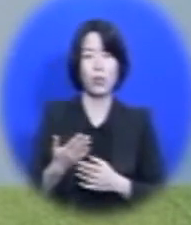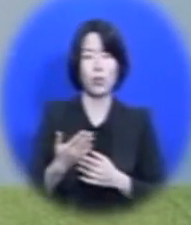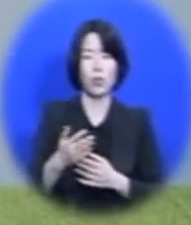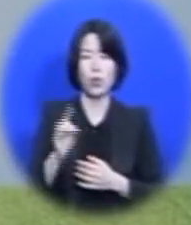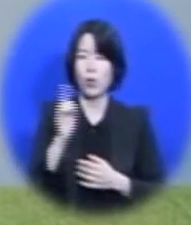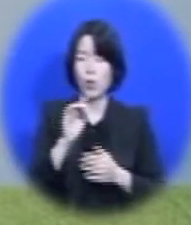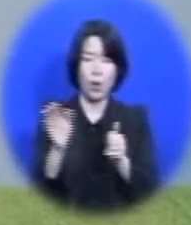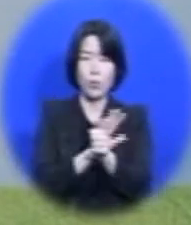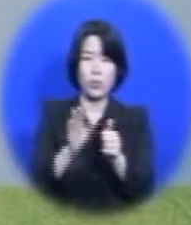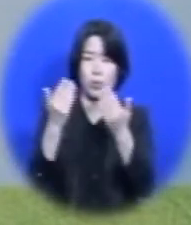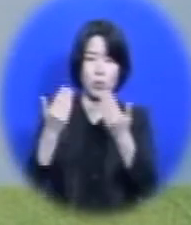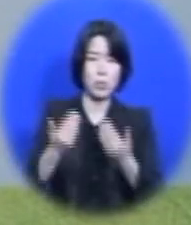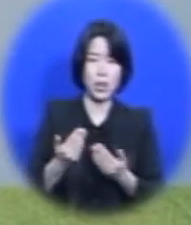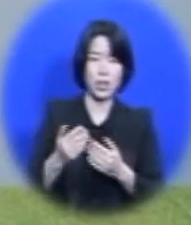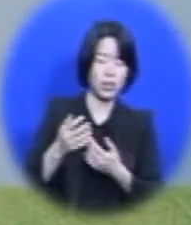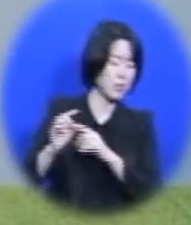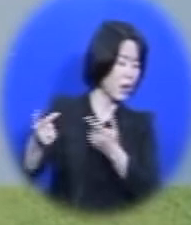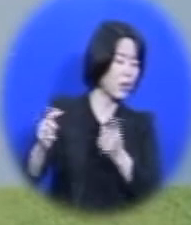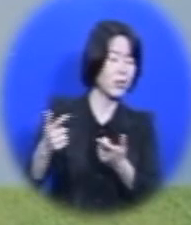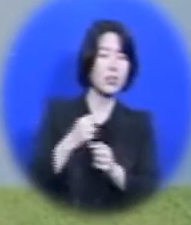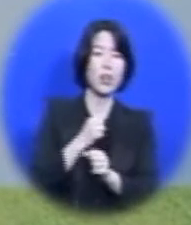도무지 위로받기를 거절하다가